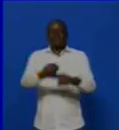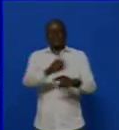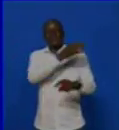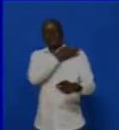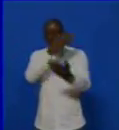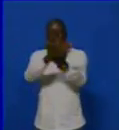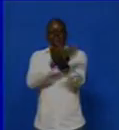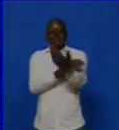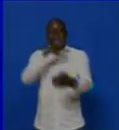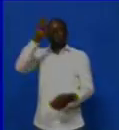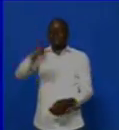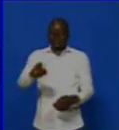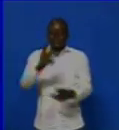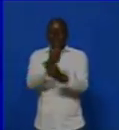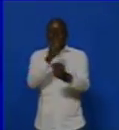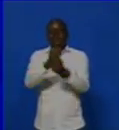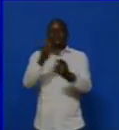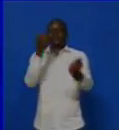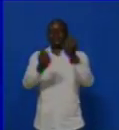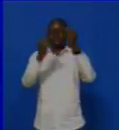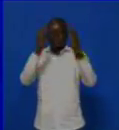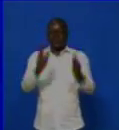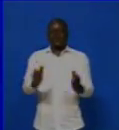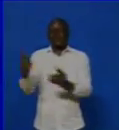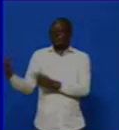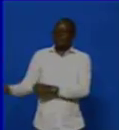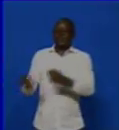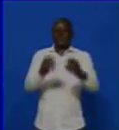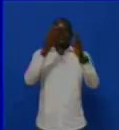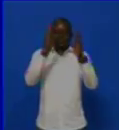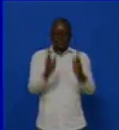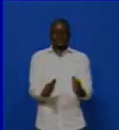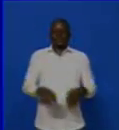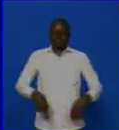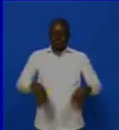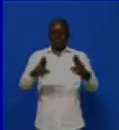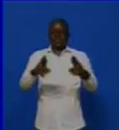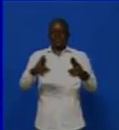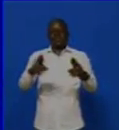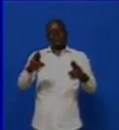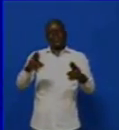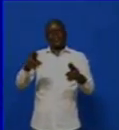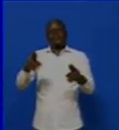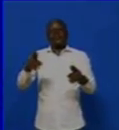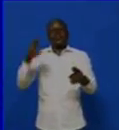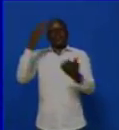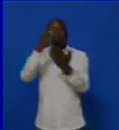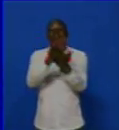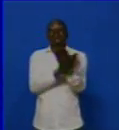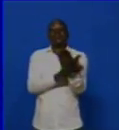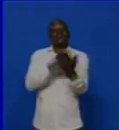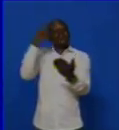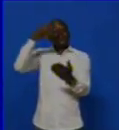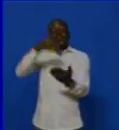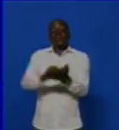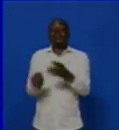les conditions de travail des chauffeurs et des transporteurs routiers. Tirant donc les leçons donc de ce qui a été dit,